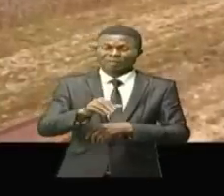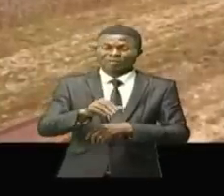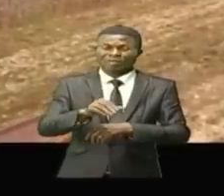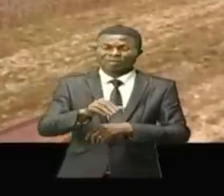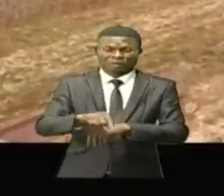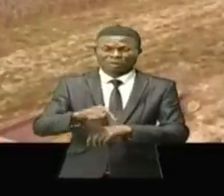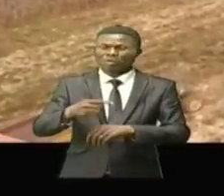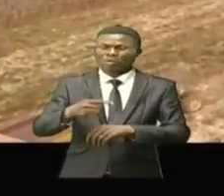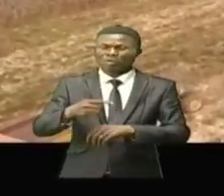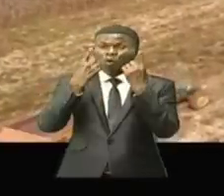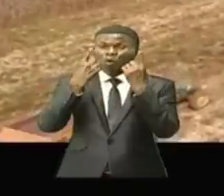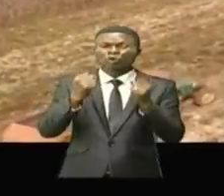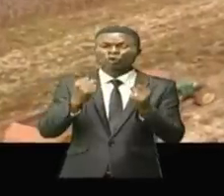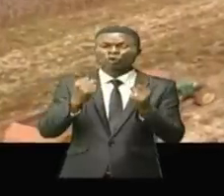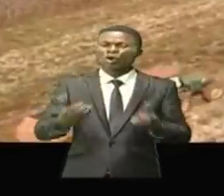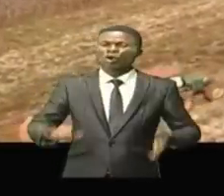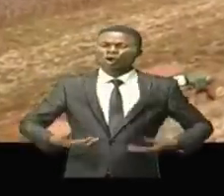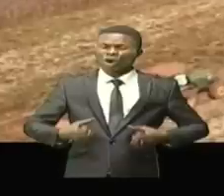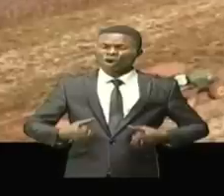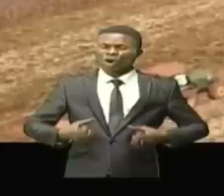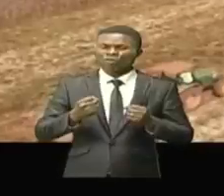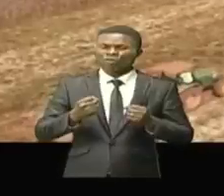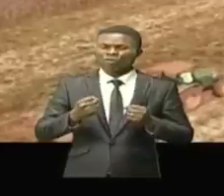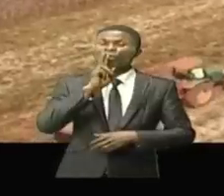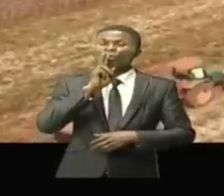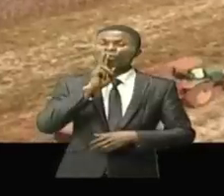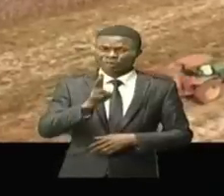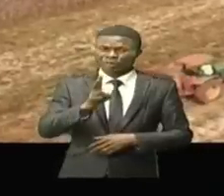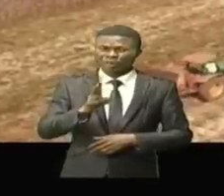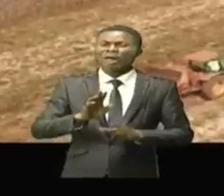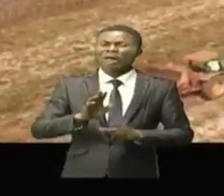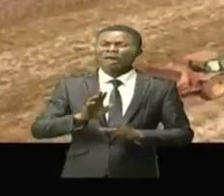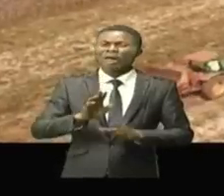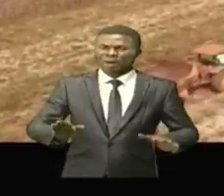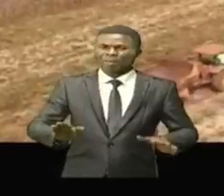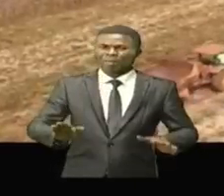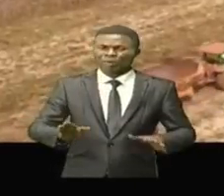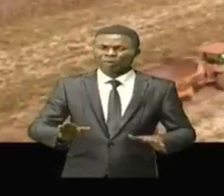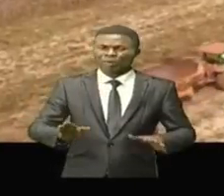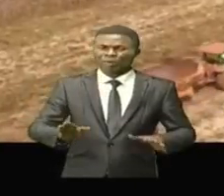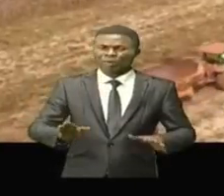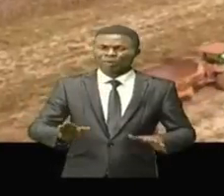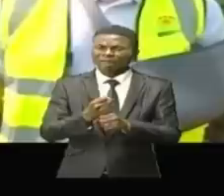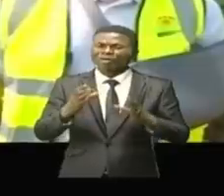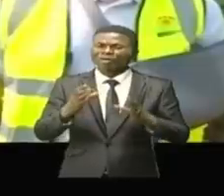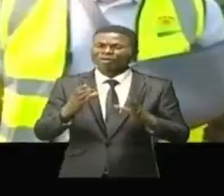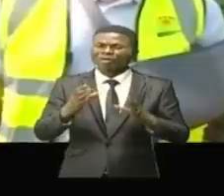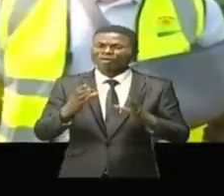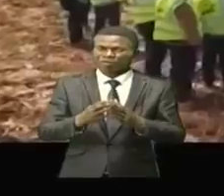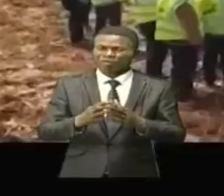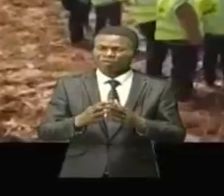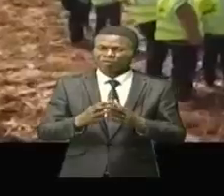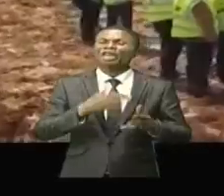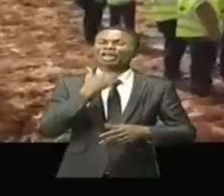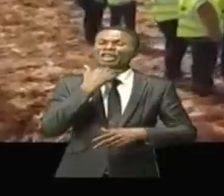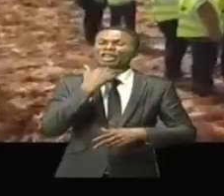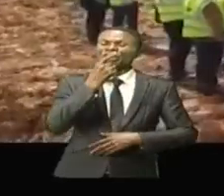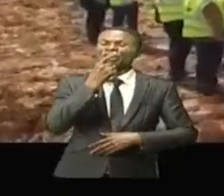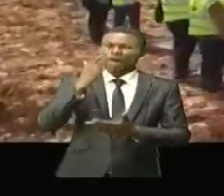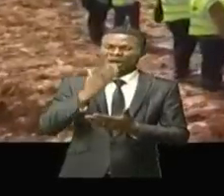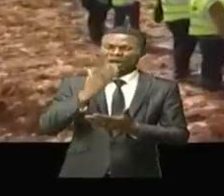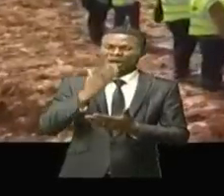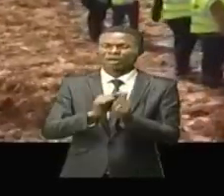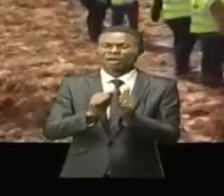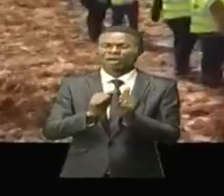je crois qu'il y a des raisons à croire que nous sommes en mesure de travailler en collaboration avec nos partenaires pour mettre fin à la rareté